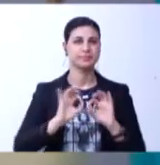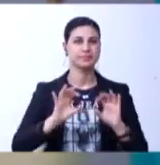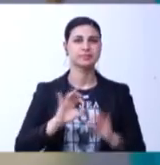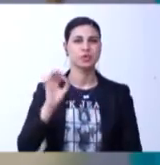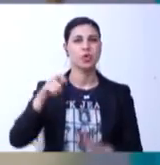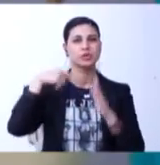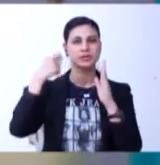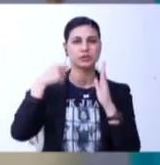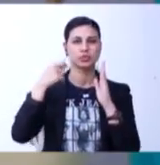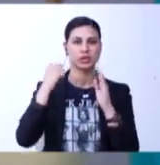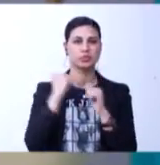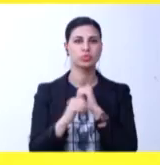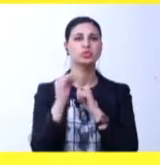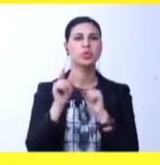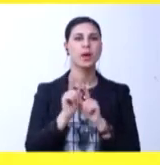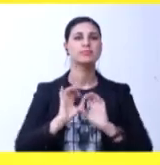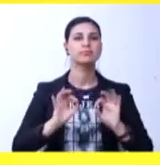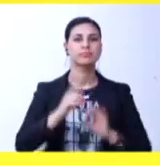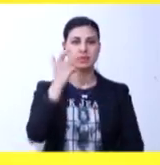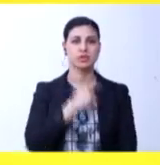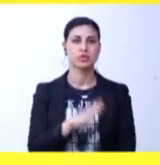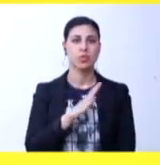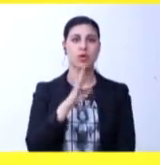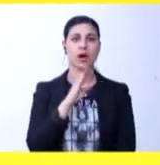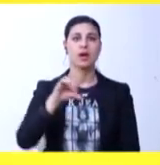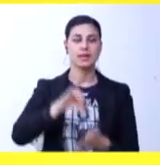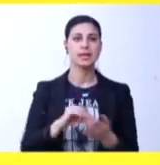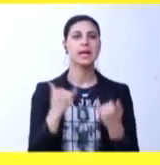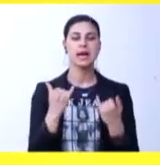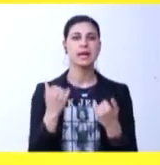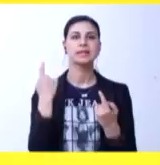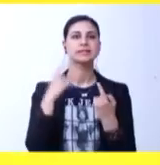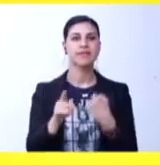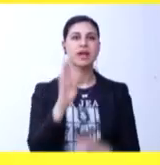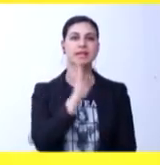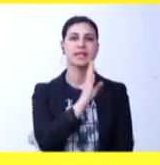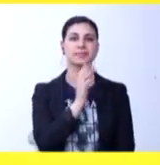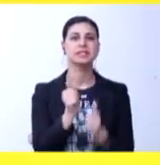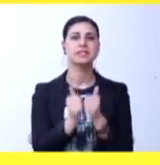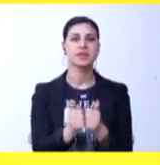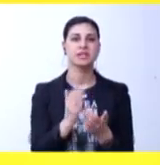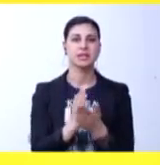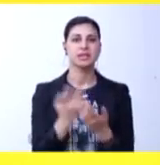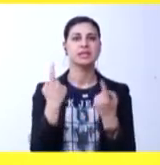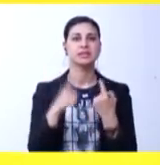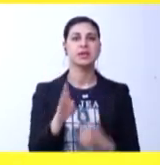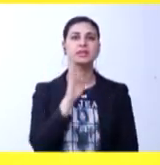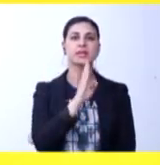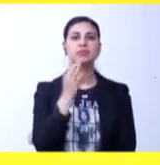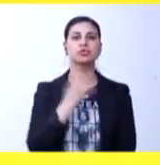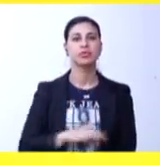მომზადებულ სიუჟეტებში იყვნენ პერსონაჟები, ახლა აღმოჩნდნენ სხვა დედების გვერდით, სხვა დედების